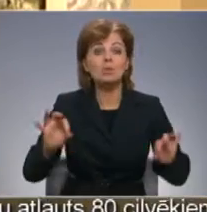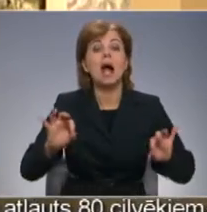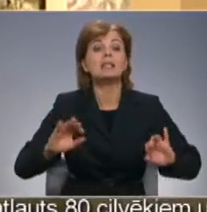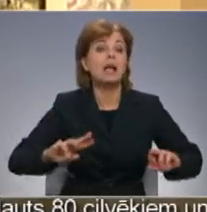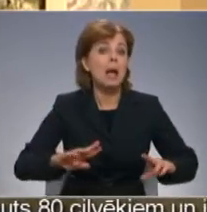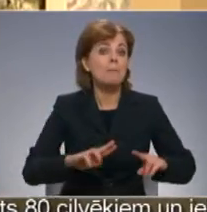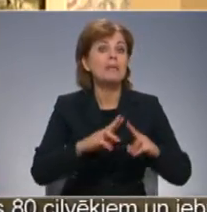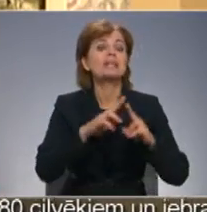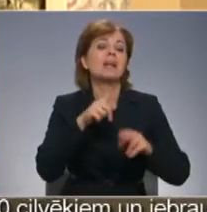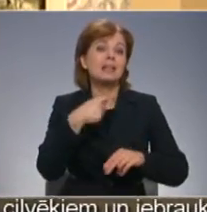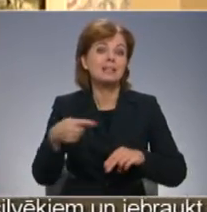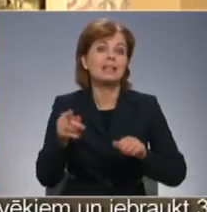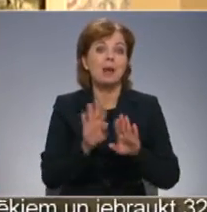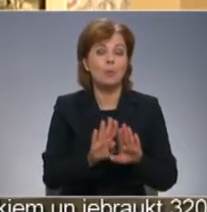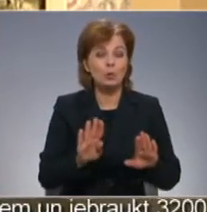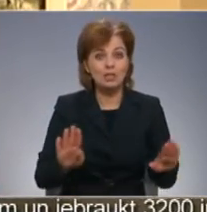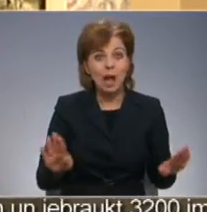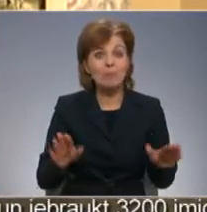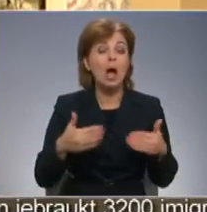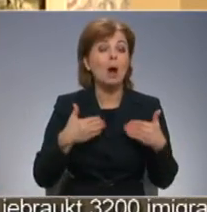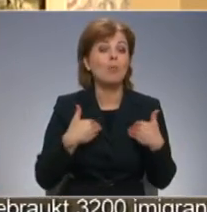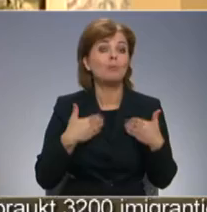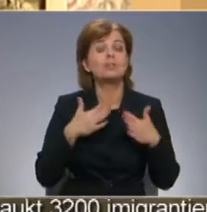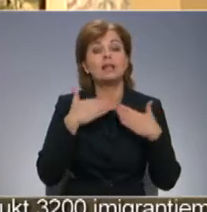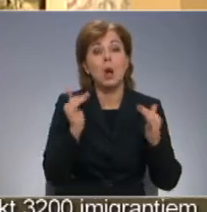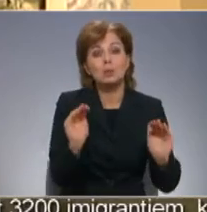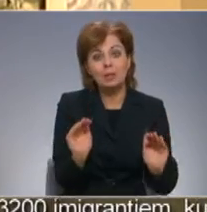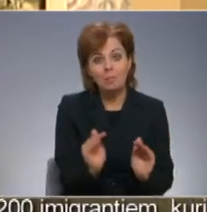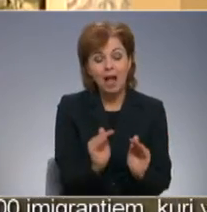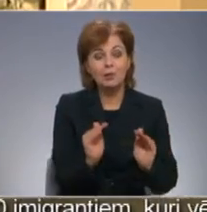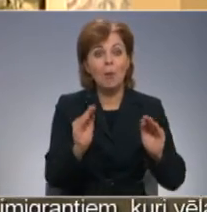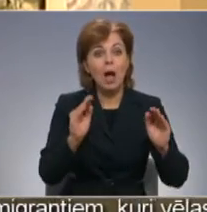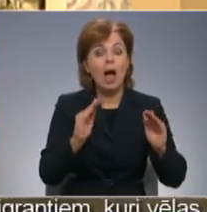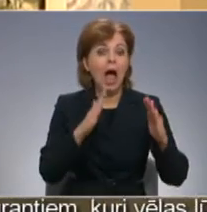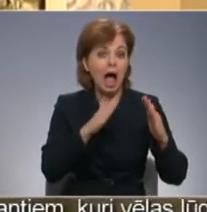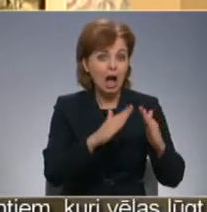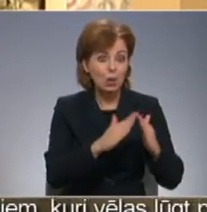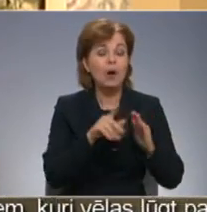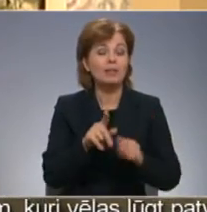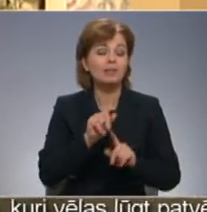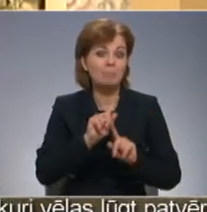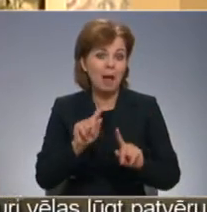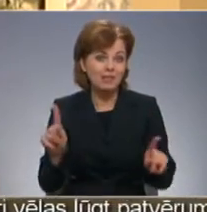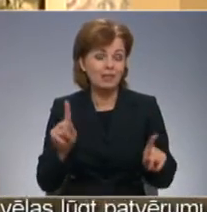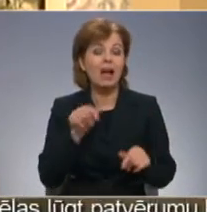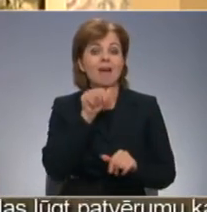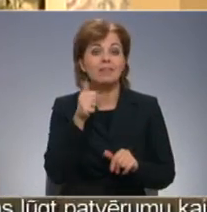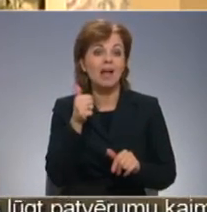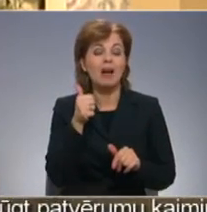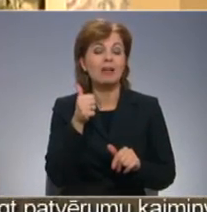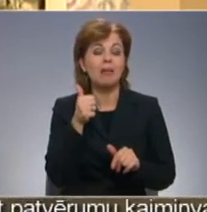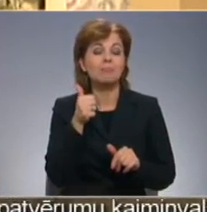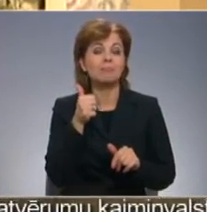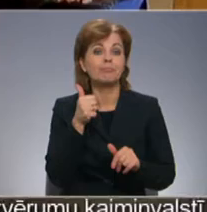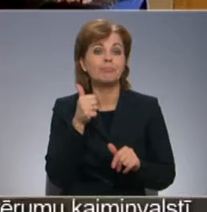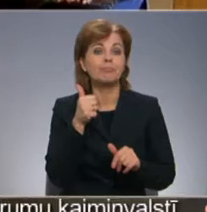ir citiem muzejiem. Tādu. Mums ir daudz mazu ēku, un tā ir tāda specifika, varbūt mēs nevaram iekšā satilpināt,